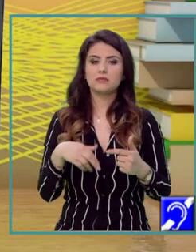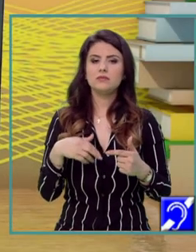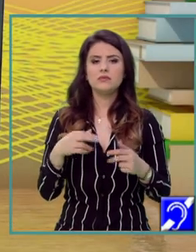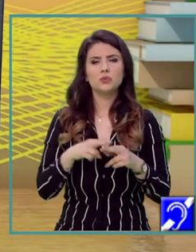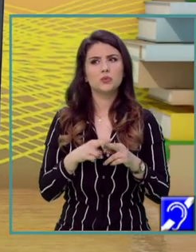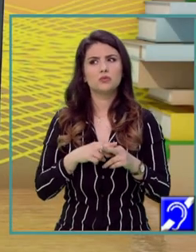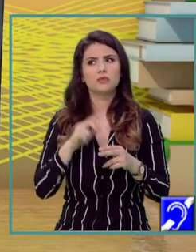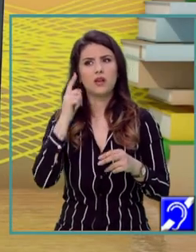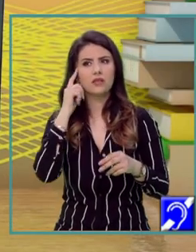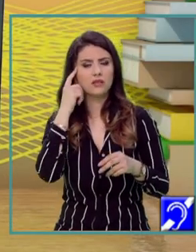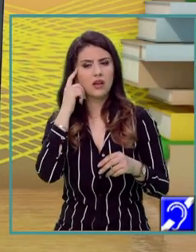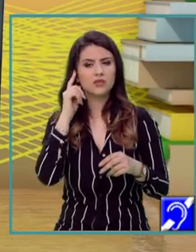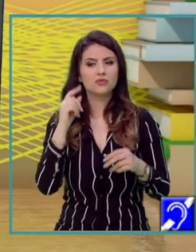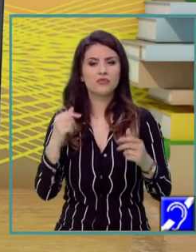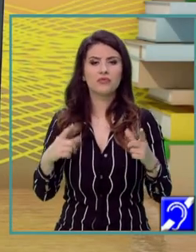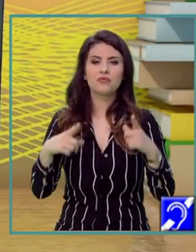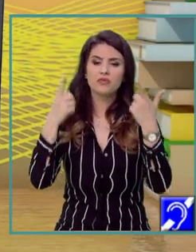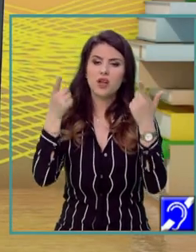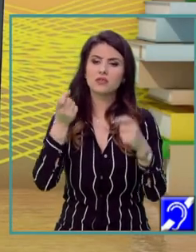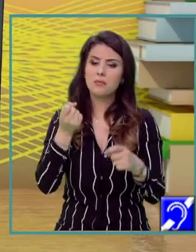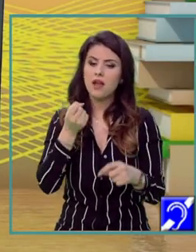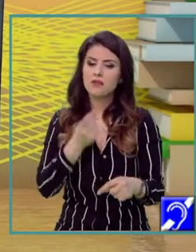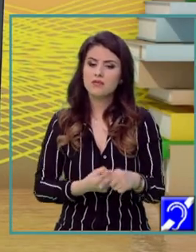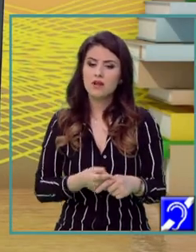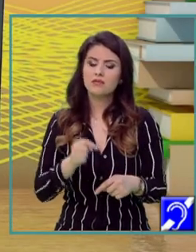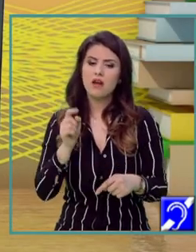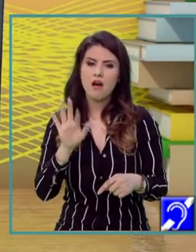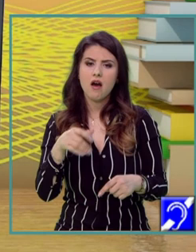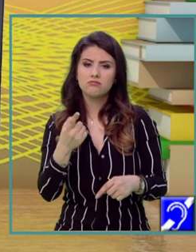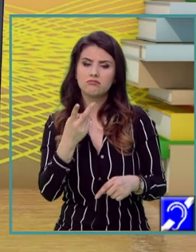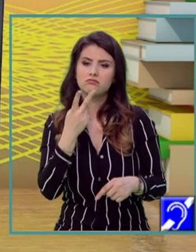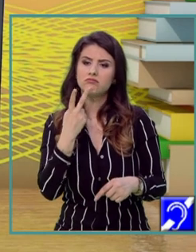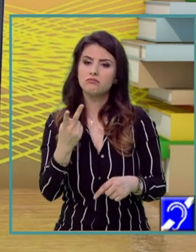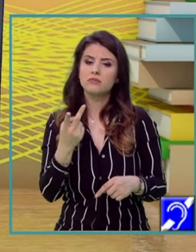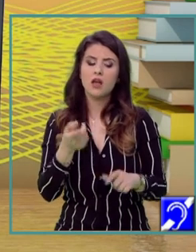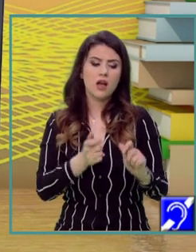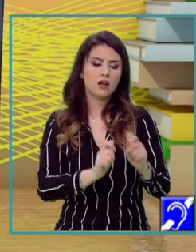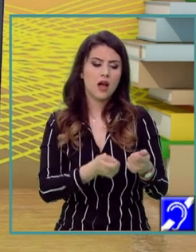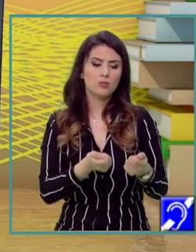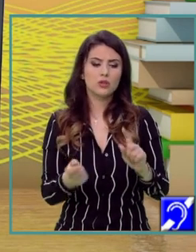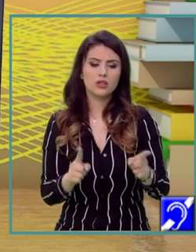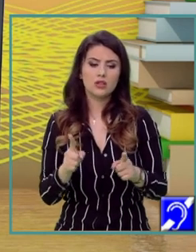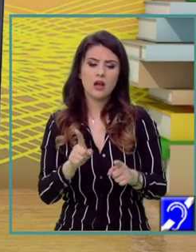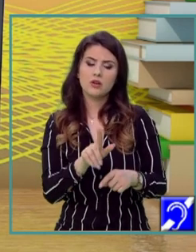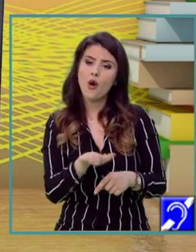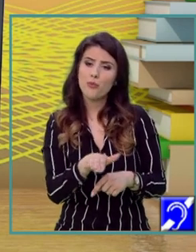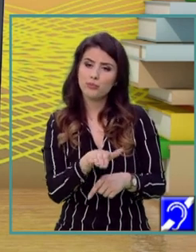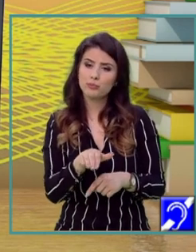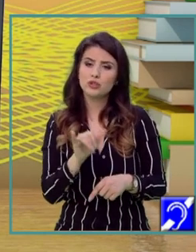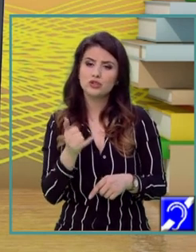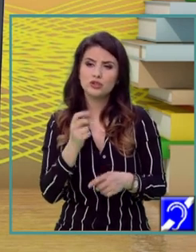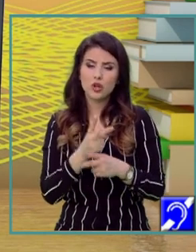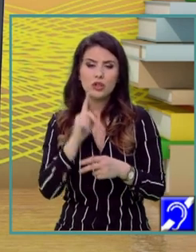exterioară și pe cea interioară Mai precisă am aici în vedere raportul copii dintre timpul cronologic și cel